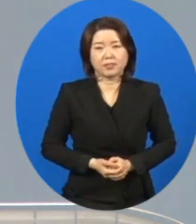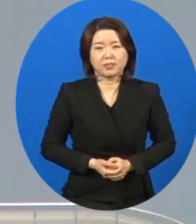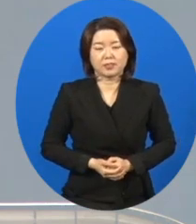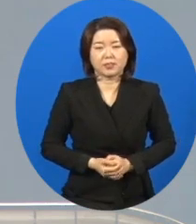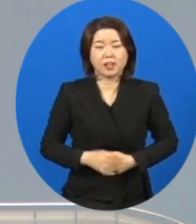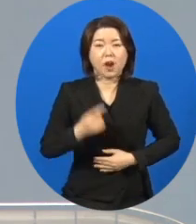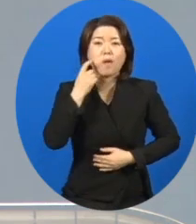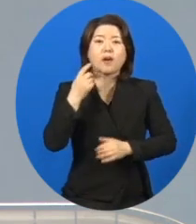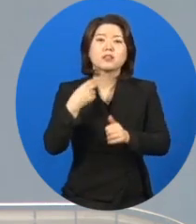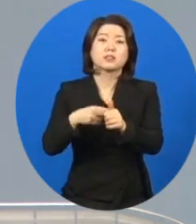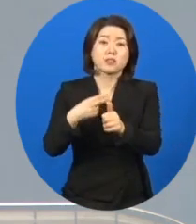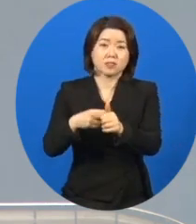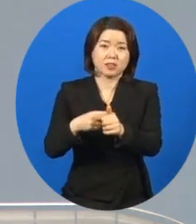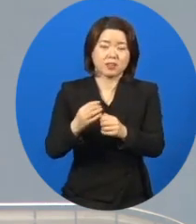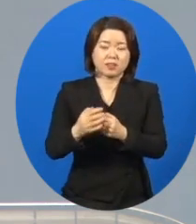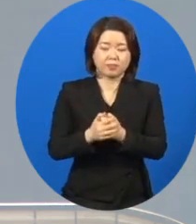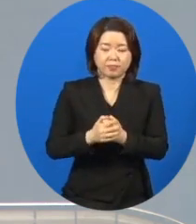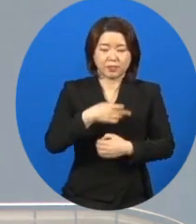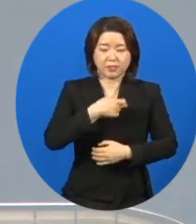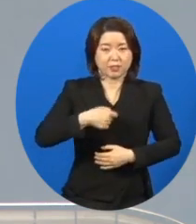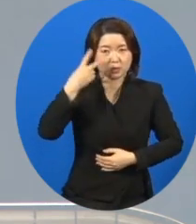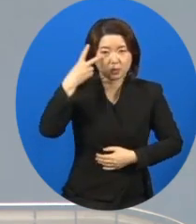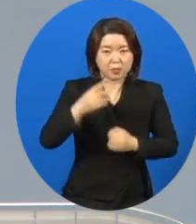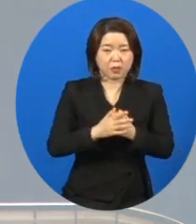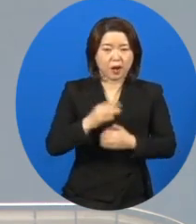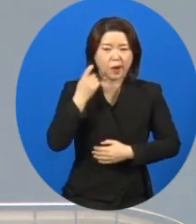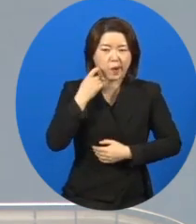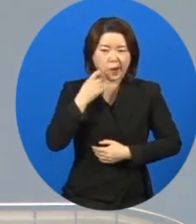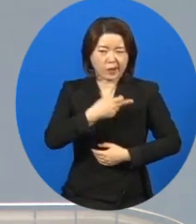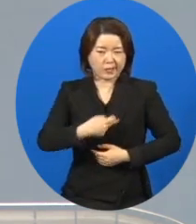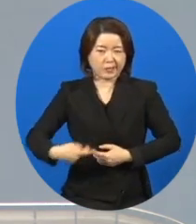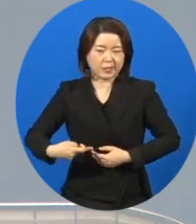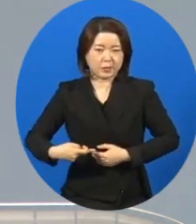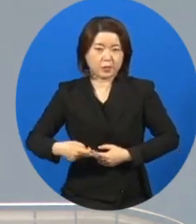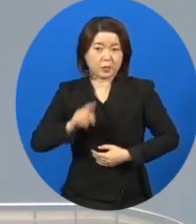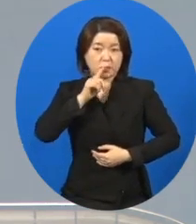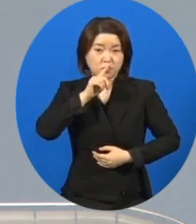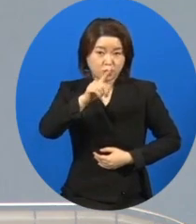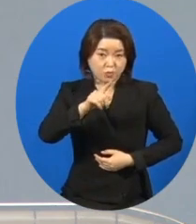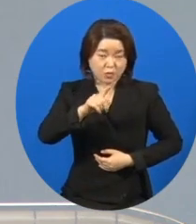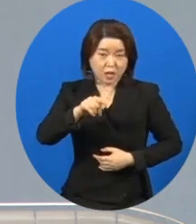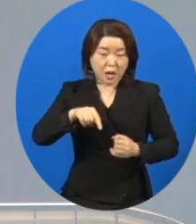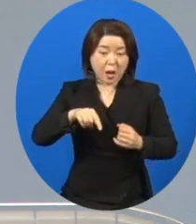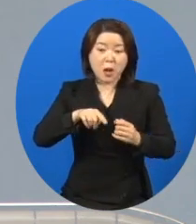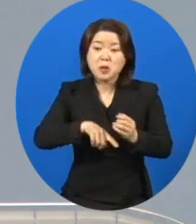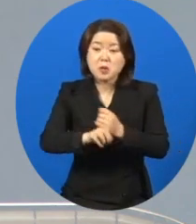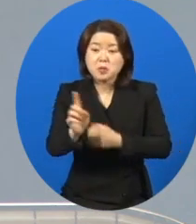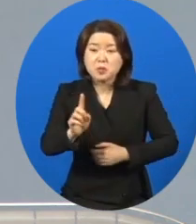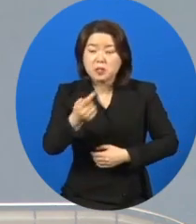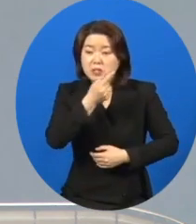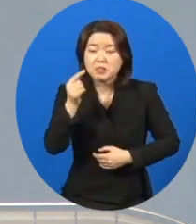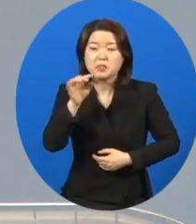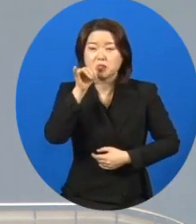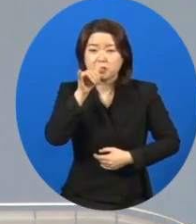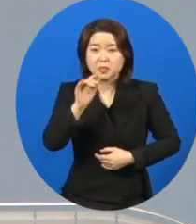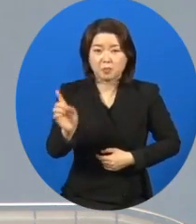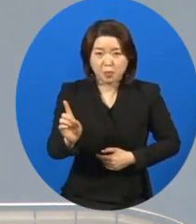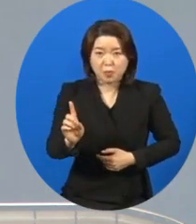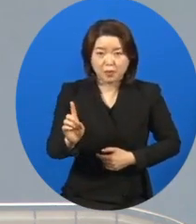거짓 교사들이 사도 바울을 가짜 사도라고 주장한 데는 나름대로 이유가